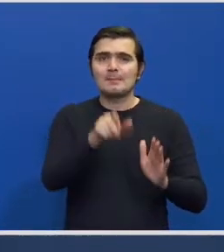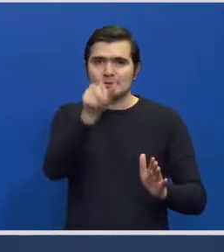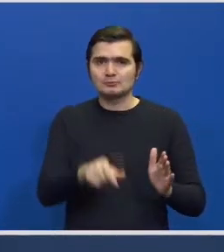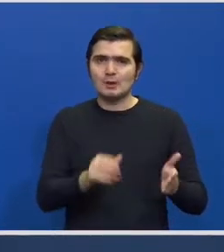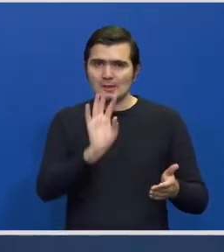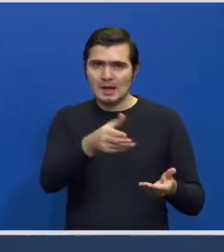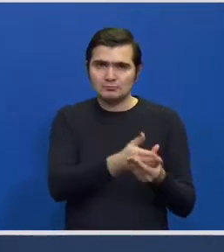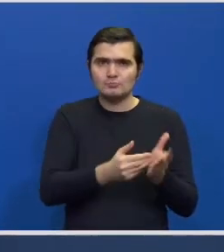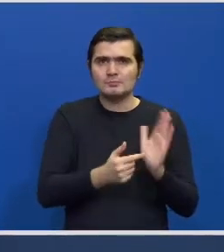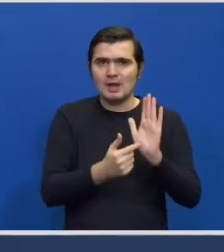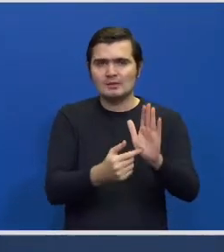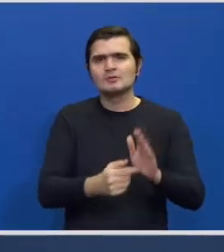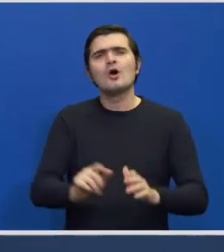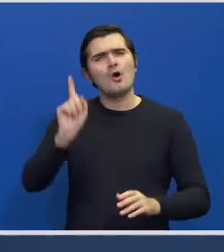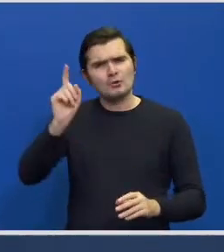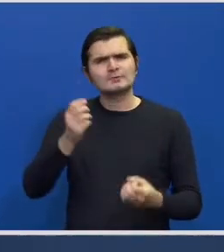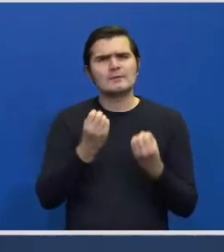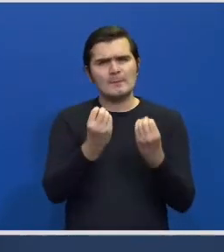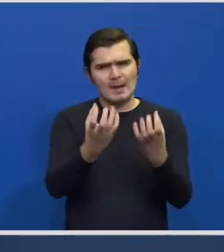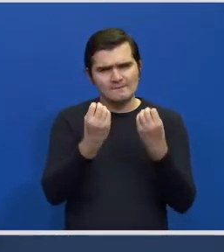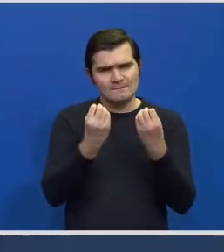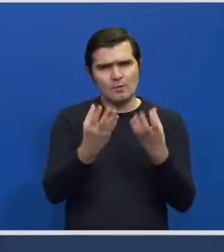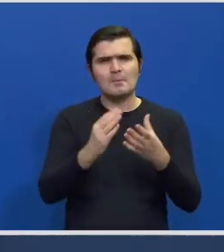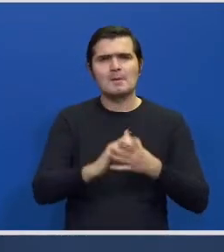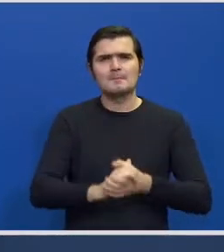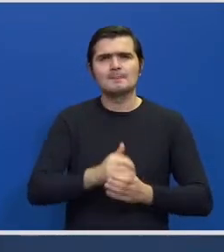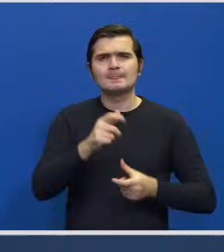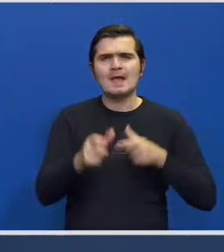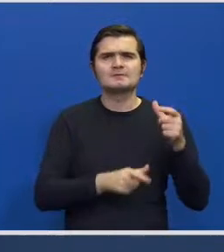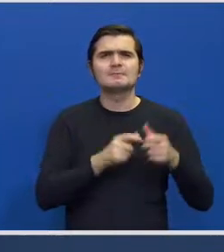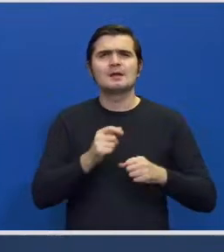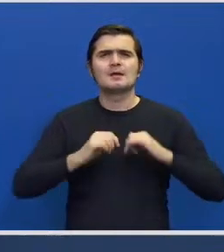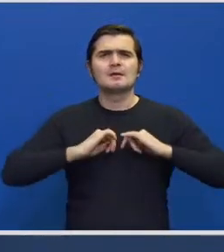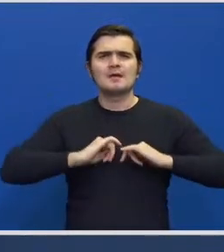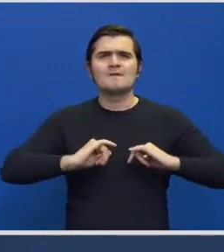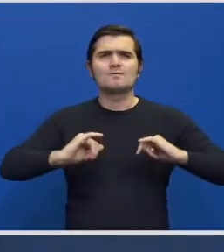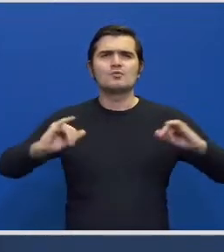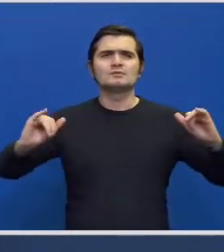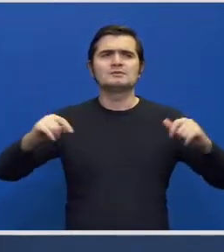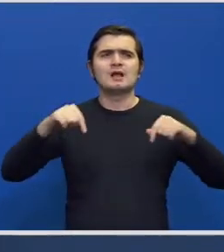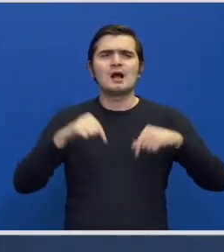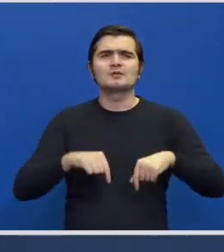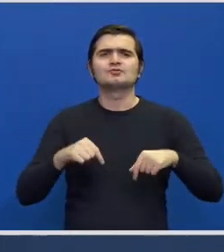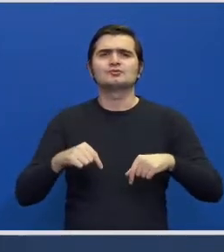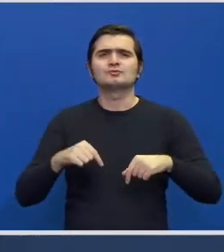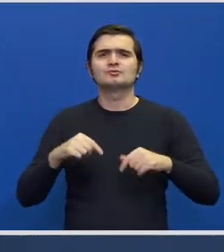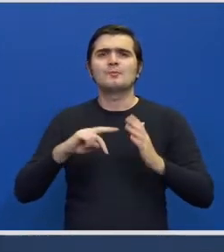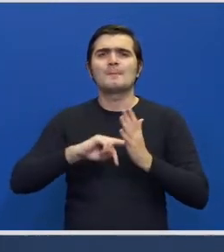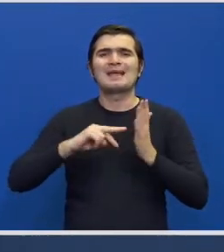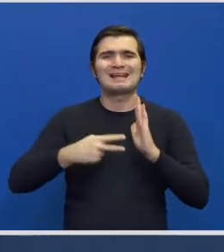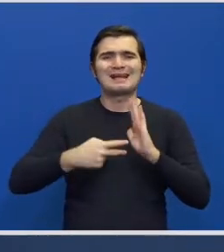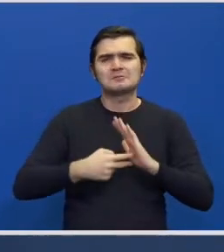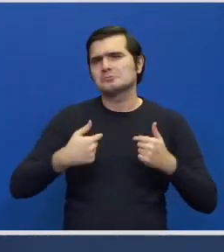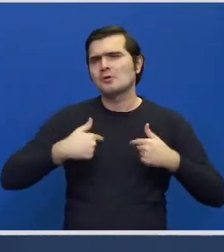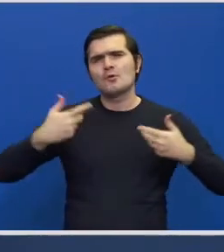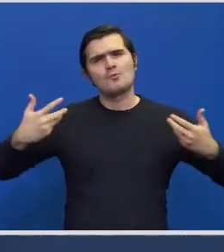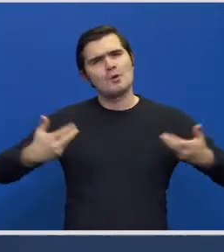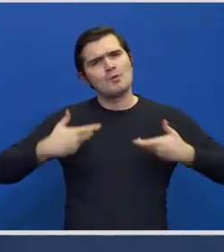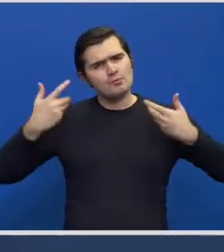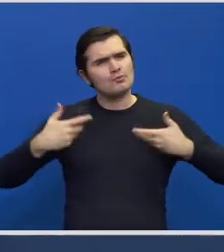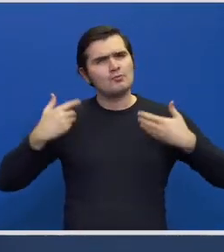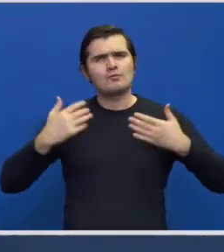fost prezentate de beneficiari. Vă vom ține la curent cu evoluția acestui mecanism. Mă